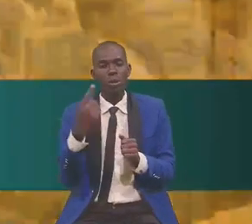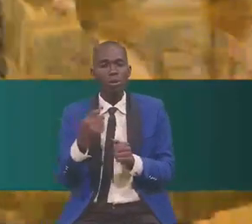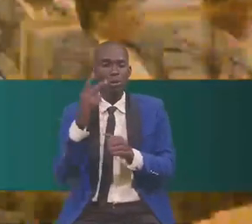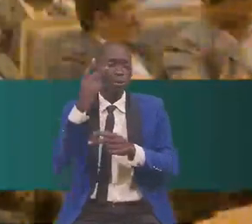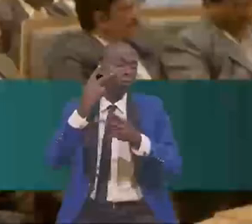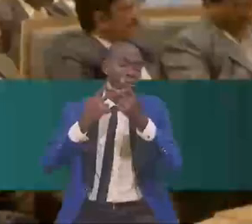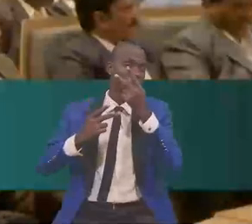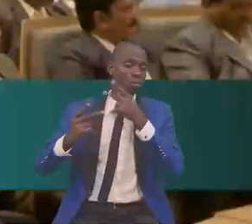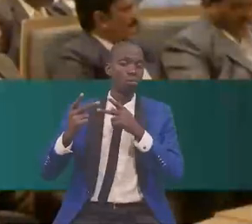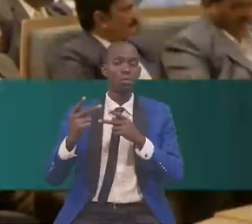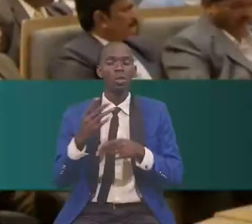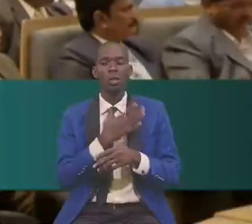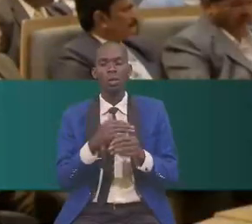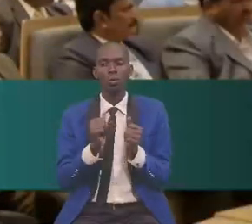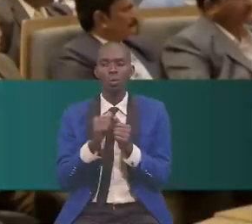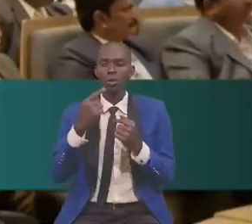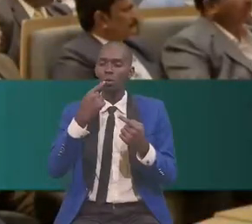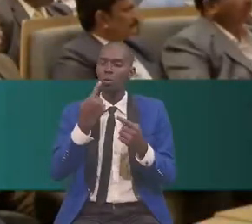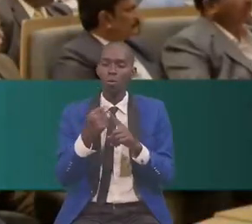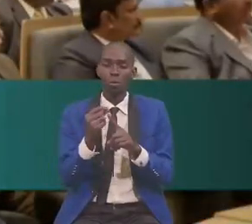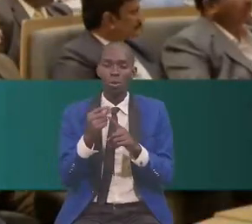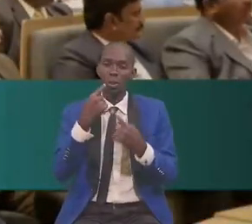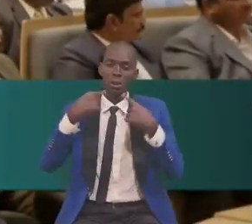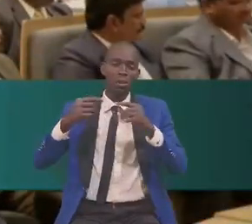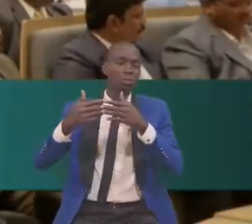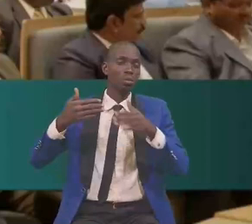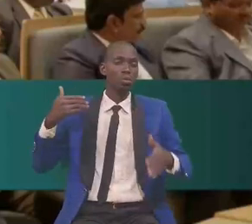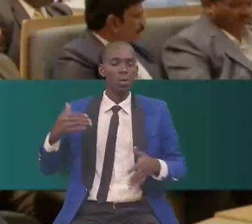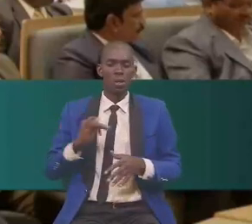Je dois aller plus loin que ceux-là qui